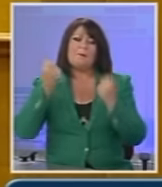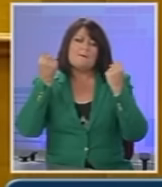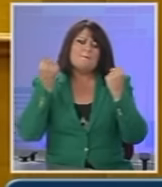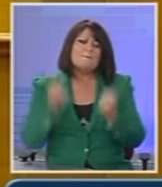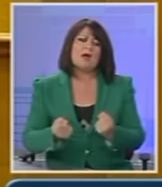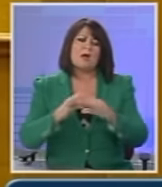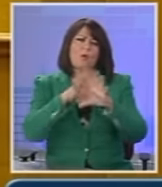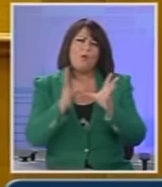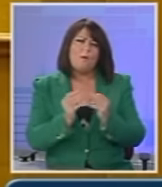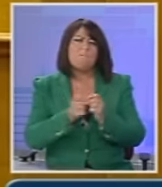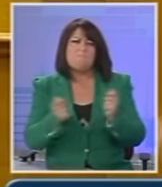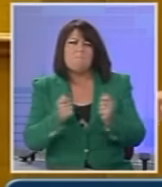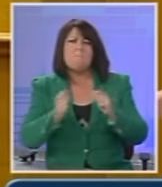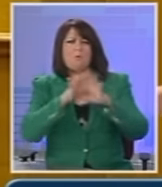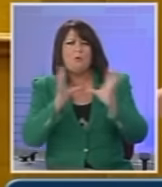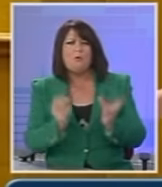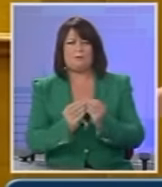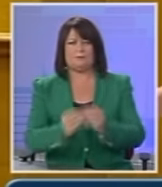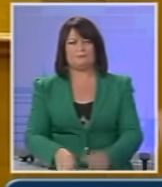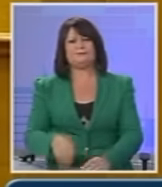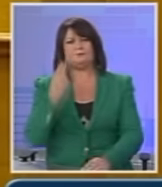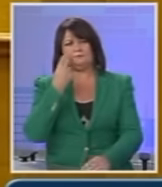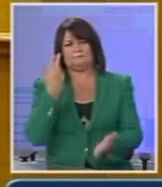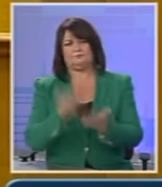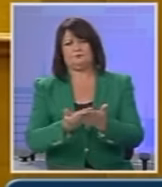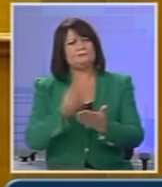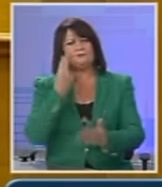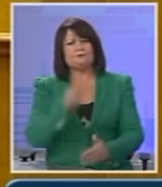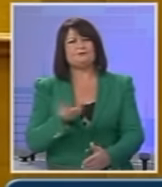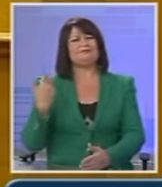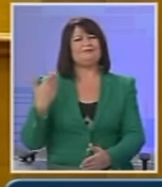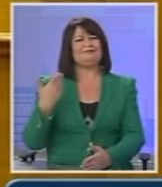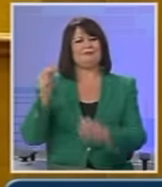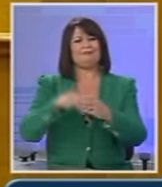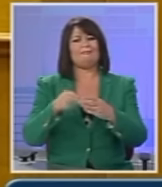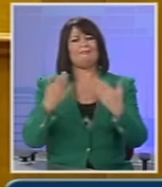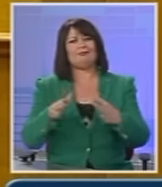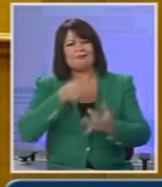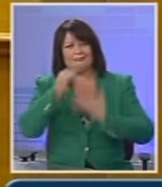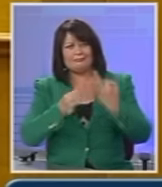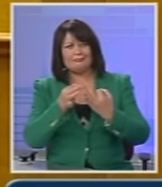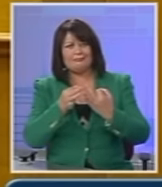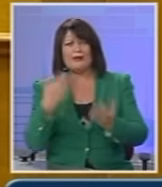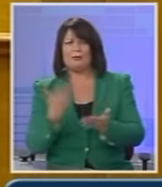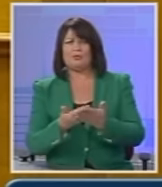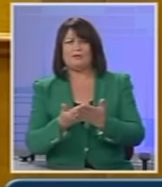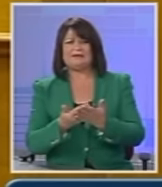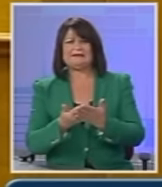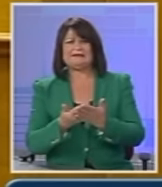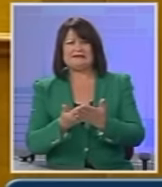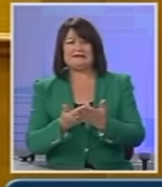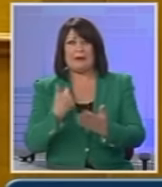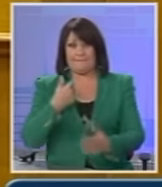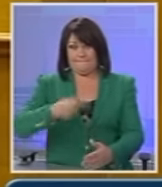όσους έχουν περάσει. Άρα λοιπόν αποδεικνύεται πως όσα λέγατε προεκλογικά, αποδεικνύεται πως όσα